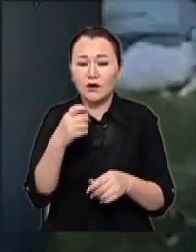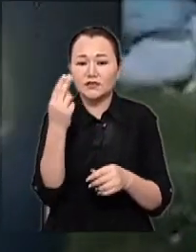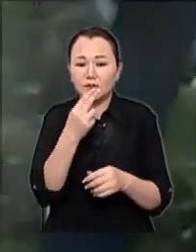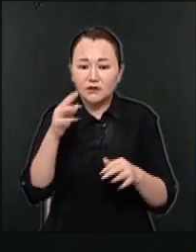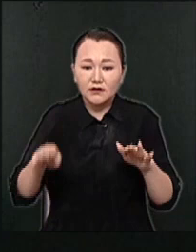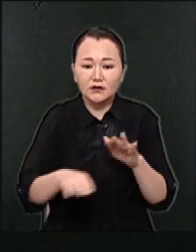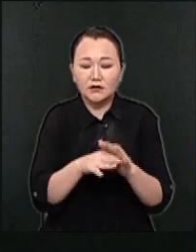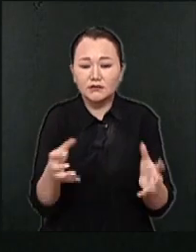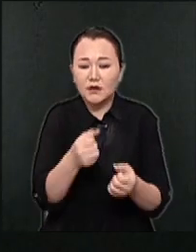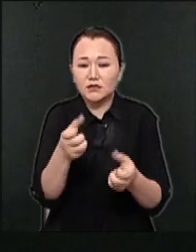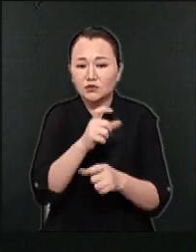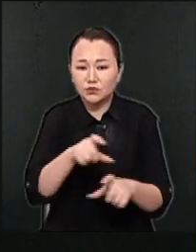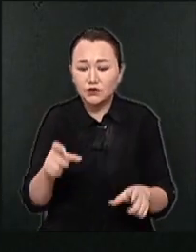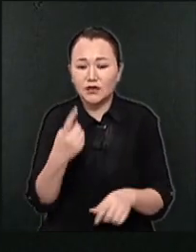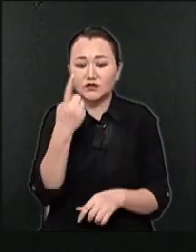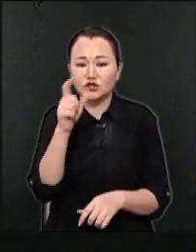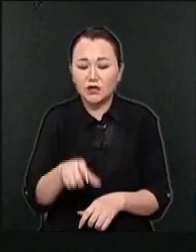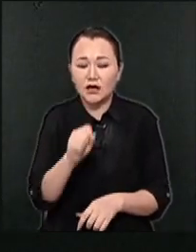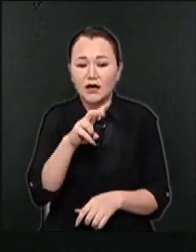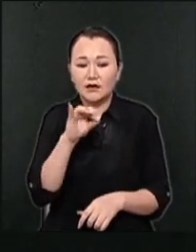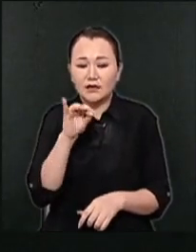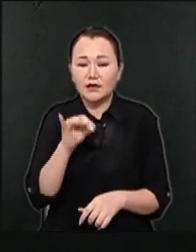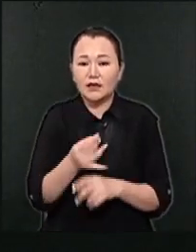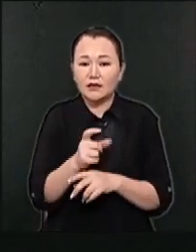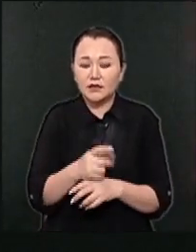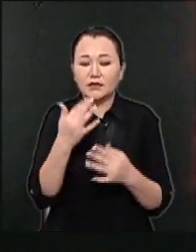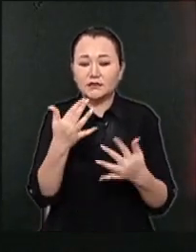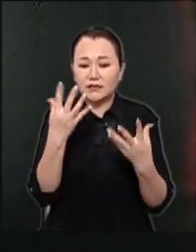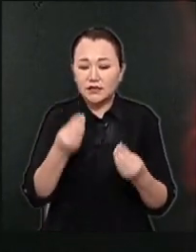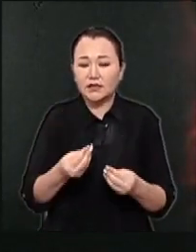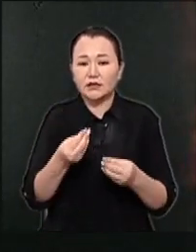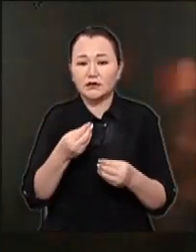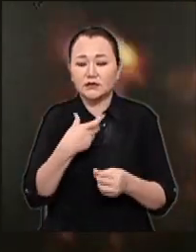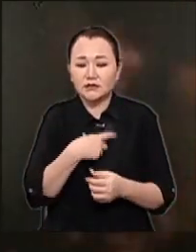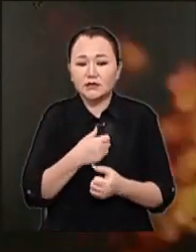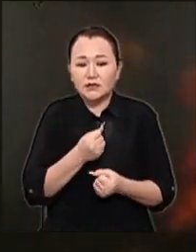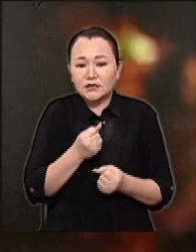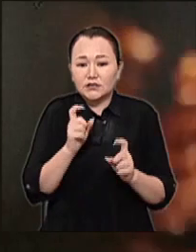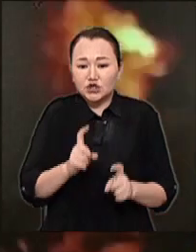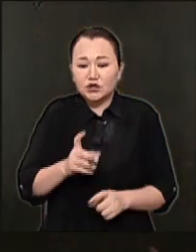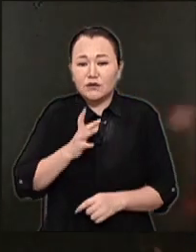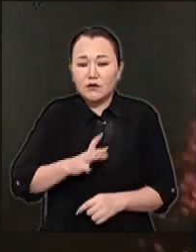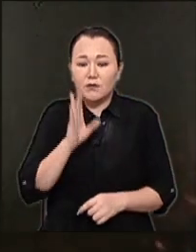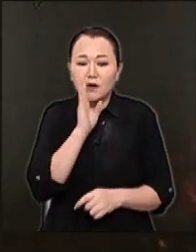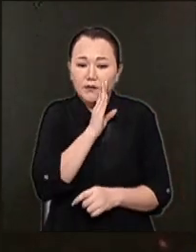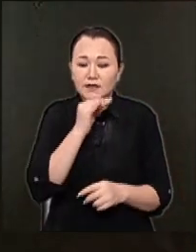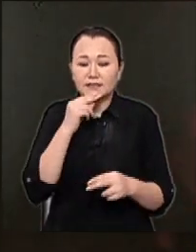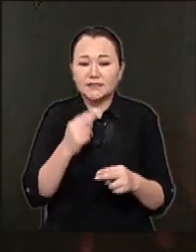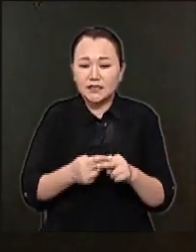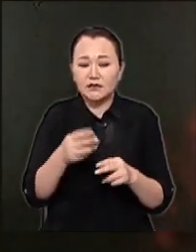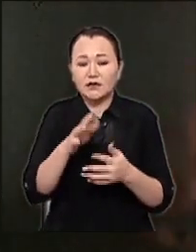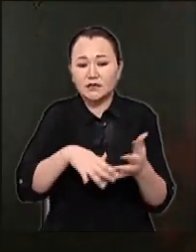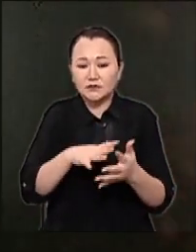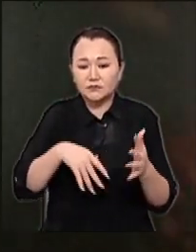астында қалып құтқарылған азаматтың бірі Али. Ол бірнеше күннен бері жанын шүберекке түйіп отыр. Өйткені анасы мен әпкесі әлі